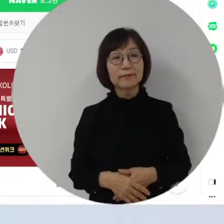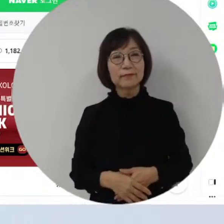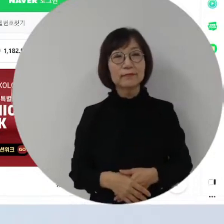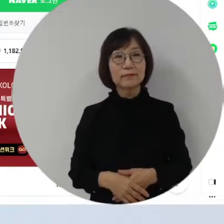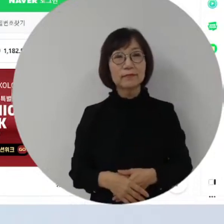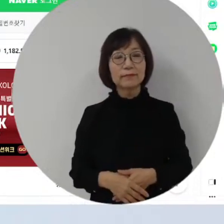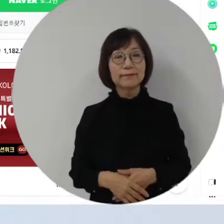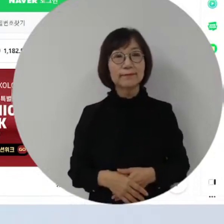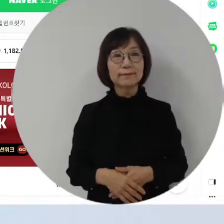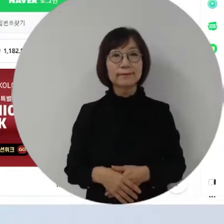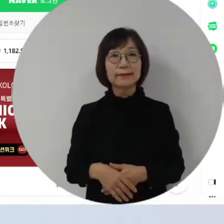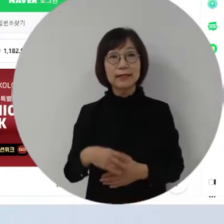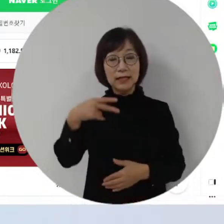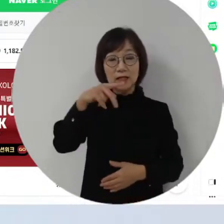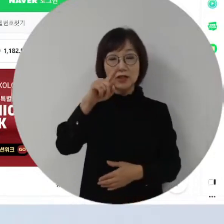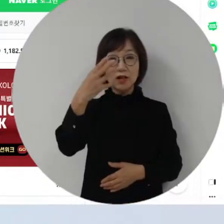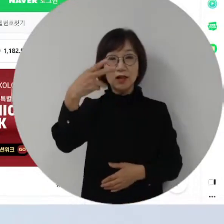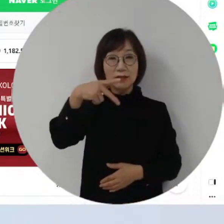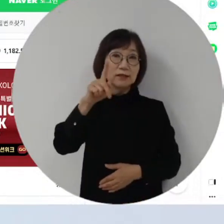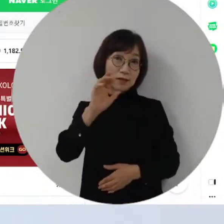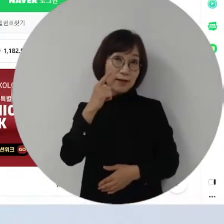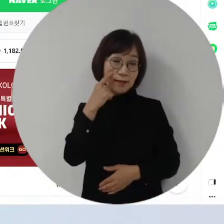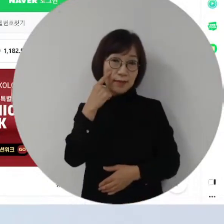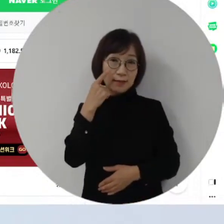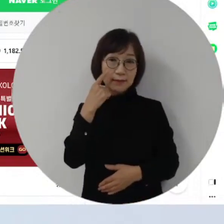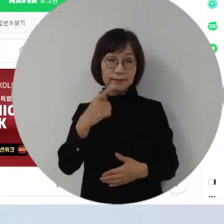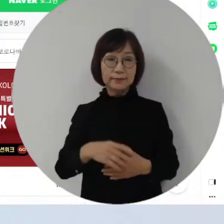얘도 이제 설정해 볼 거예요.